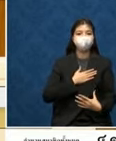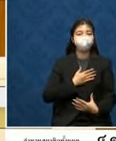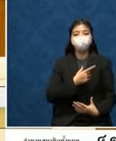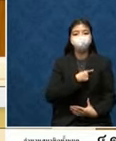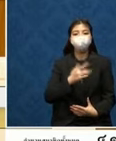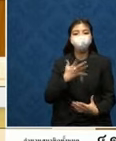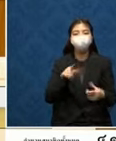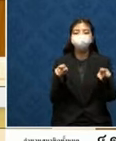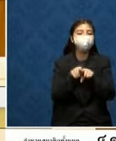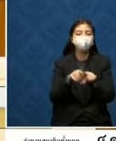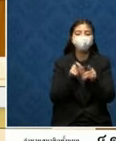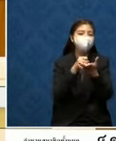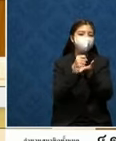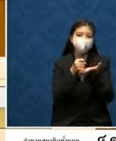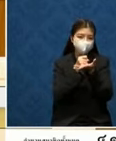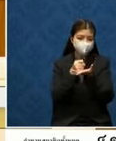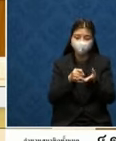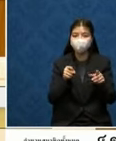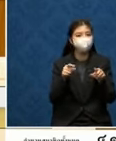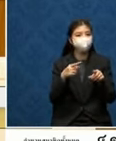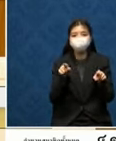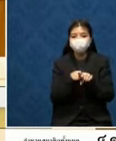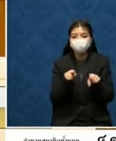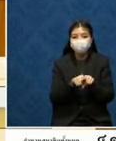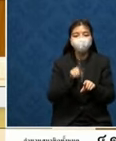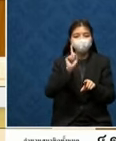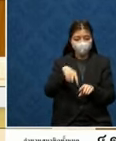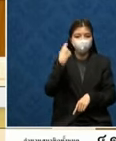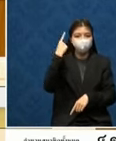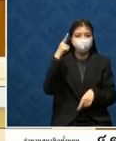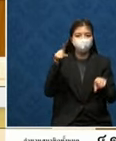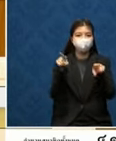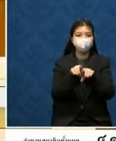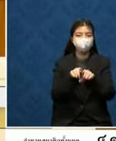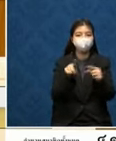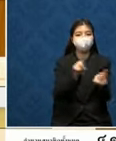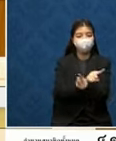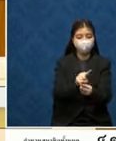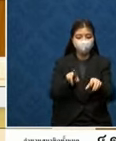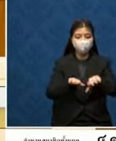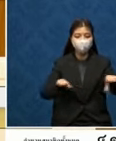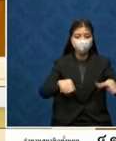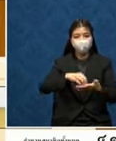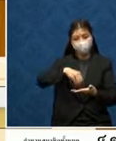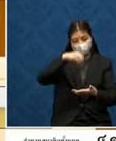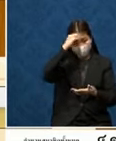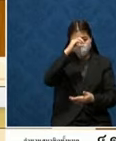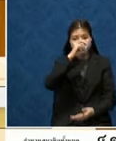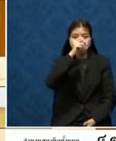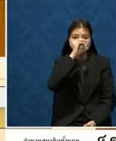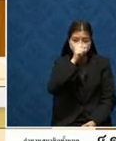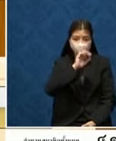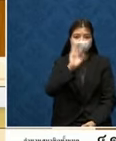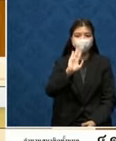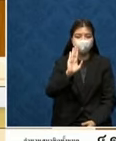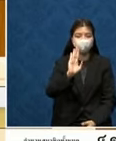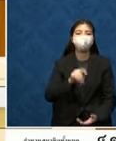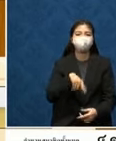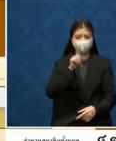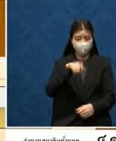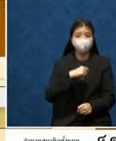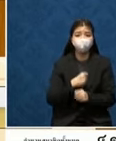เสพติดอ่ะนะท่านก็ต้องช่วยพูดทำเข้าใจให้กับสังคมให้กับเด็กนักเรียนอย่าไปลองอย่าไปเสพอย่าท่านเคยพูดอย่างนี้